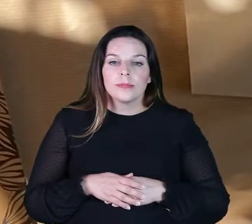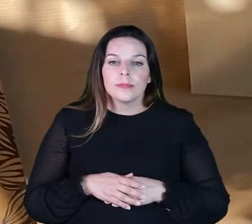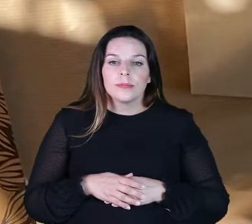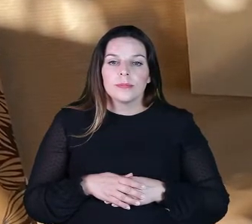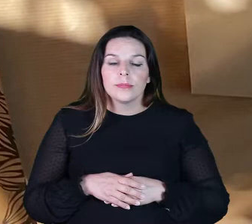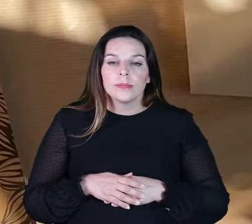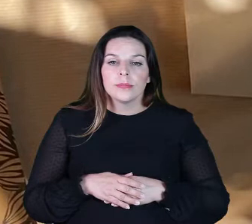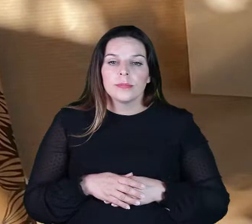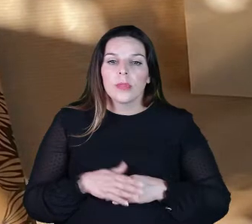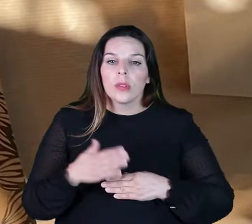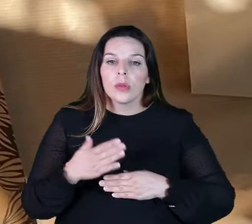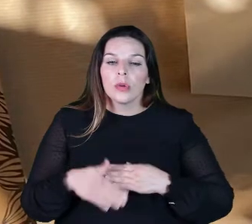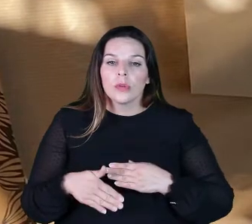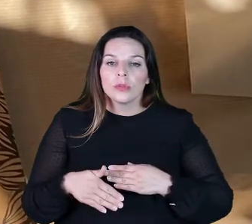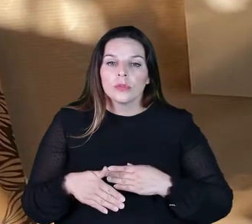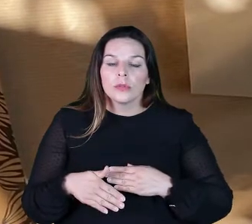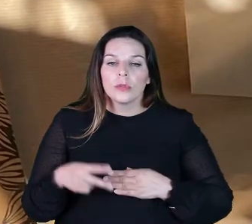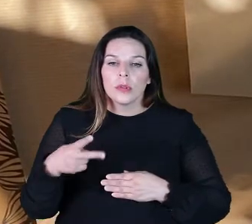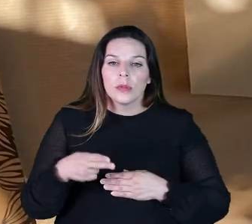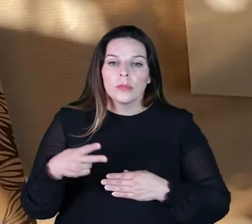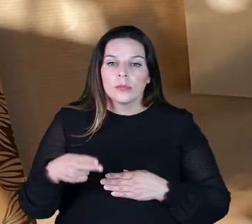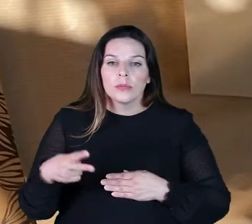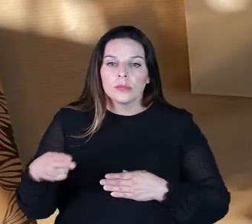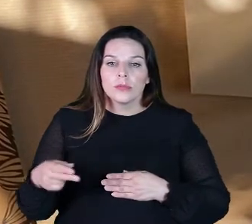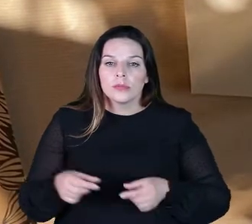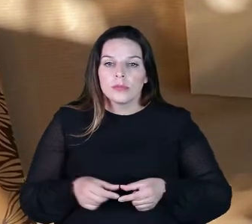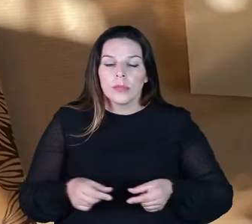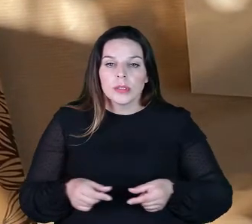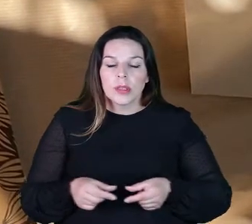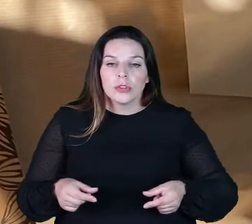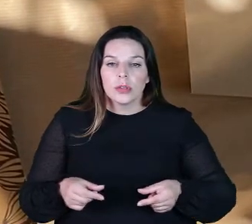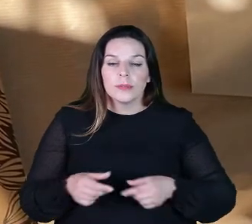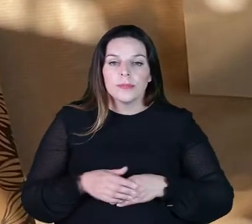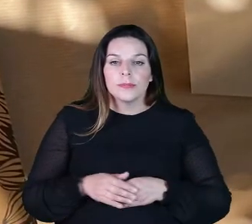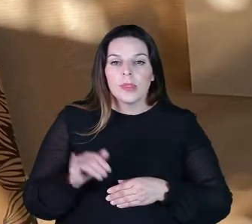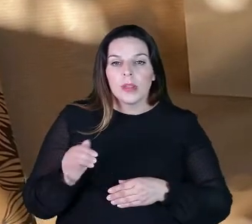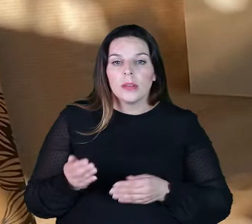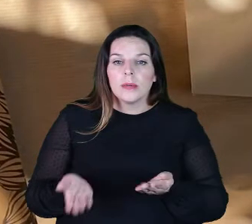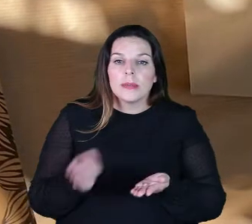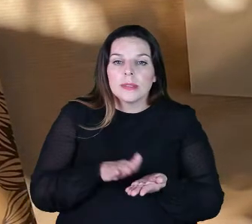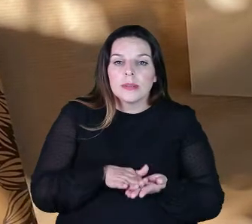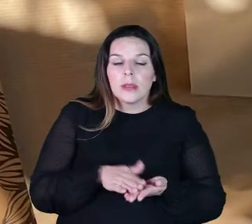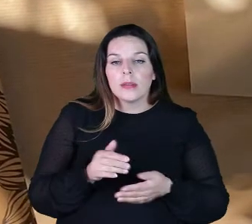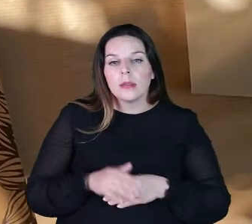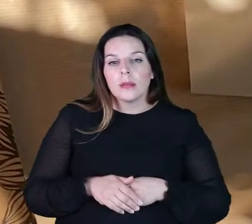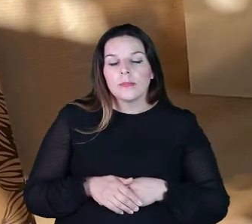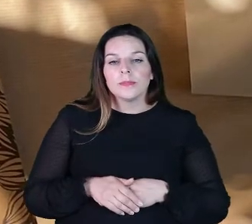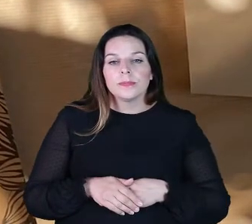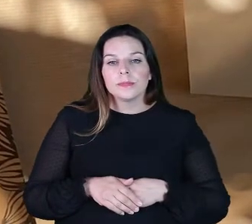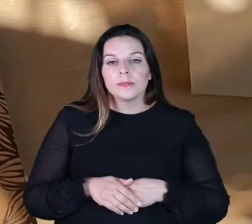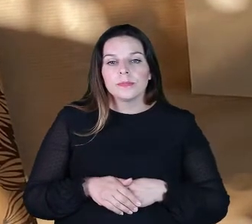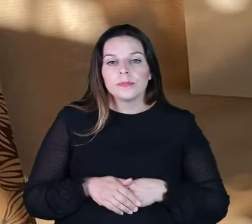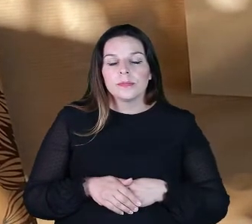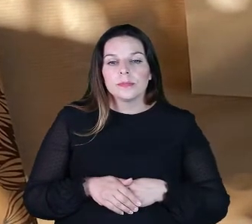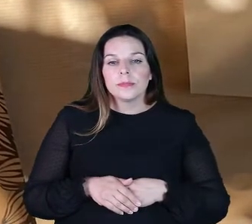Tak, i teraz końcówki poprzecinałam sobie w paseczki i zaginam je. To nam będzie służyło do